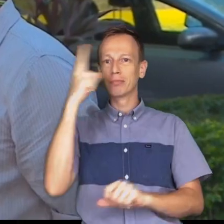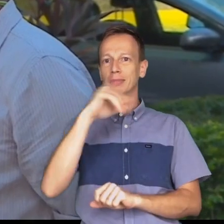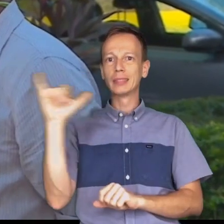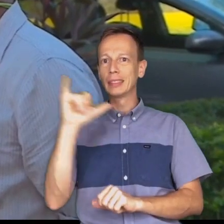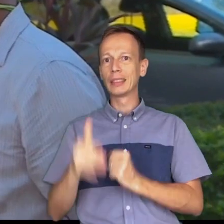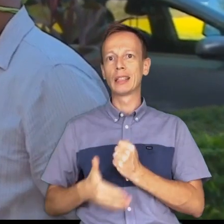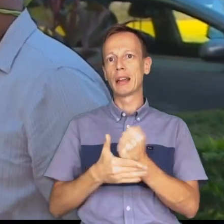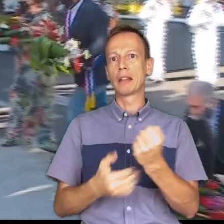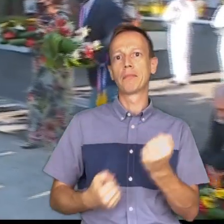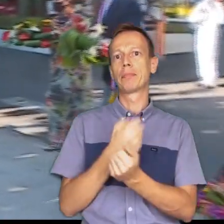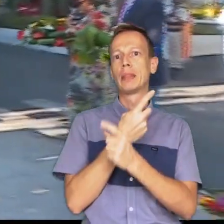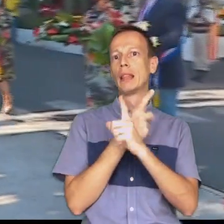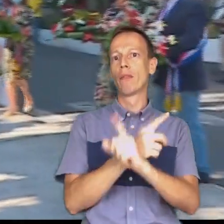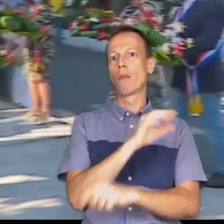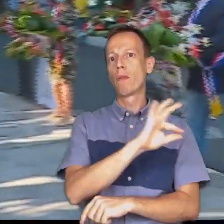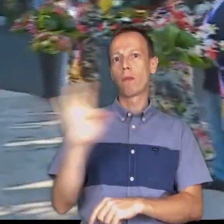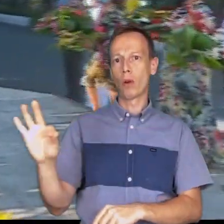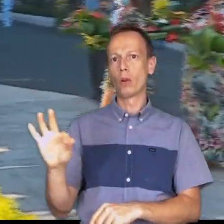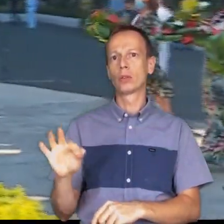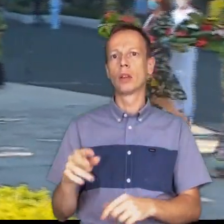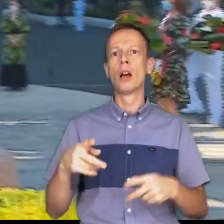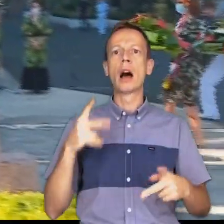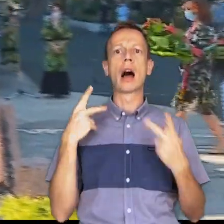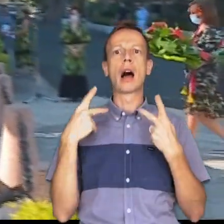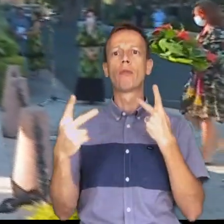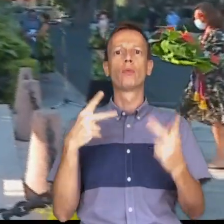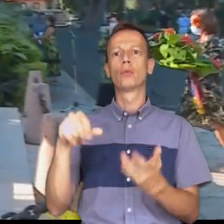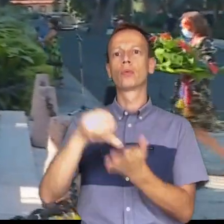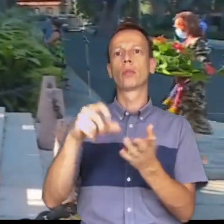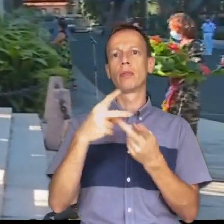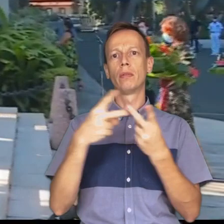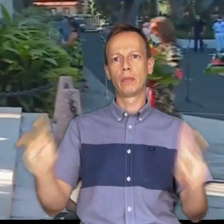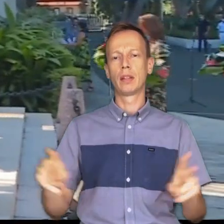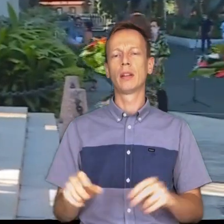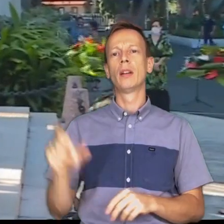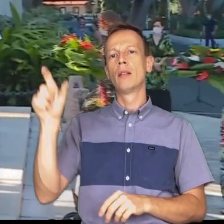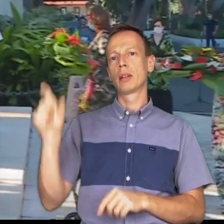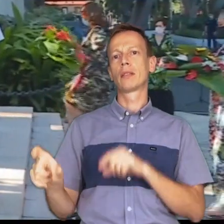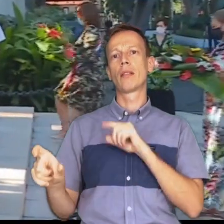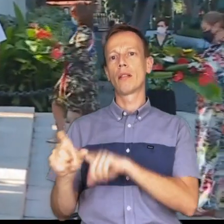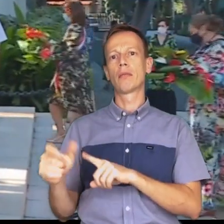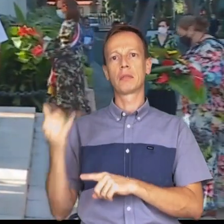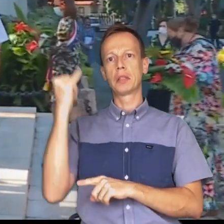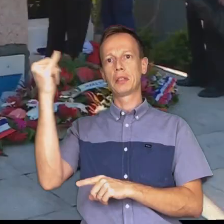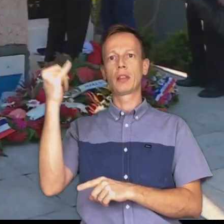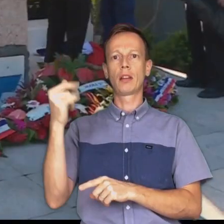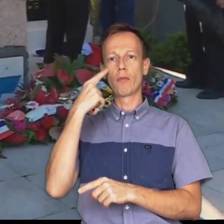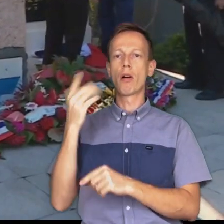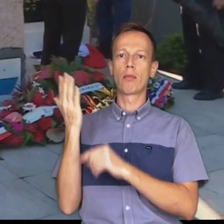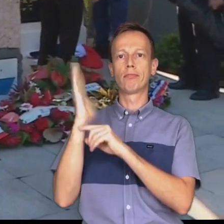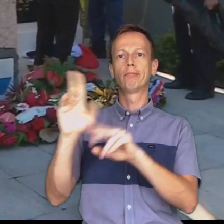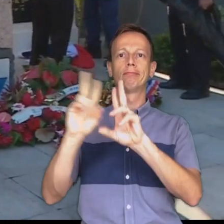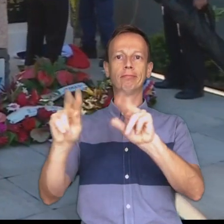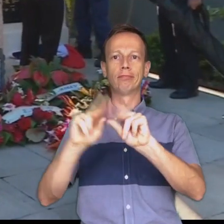la France. Avenue Pauvan à Oopa, une initiative de Teva Sigetomi. Il explique sa démarche au micro de